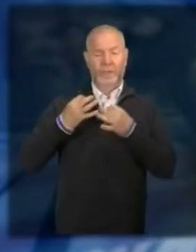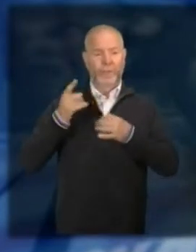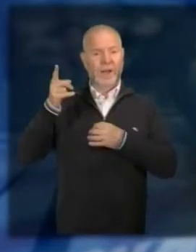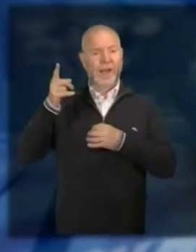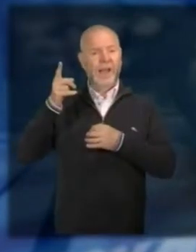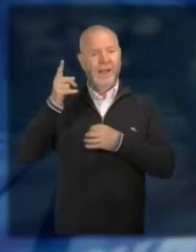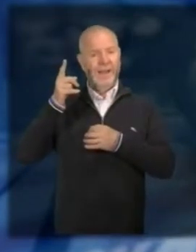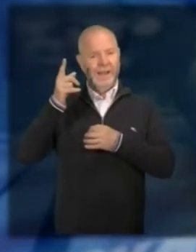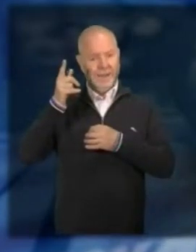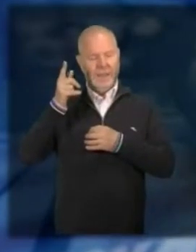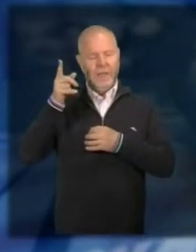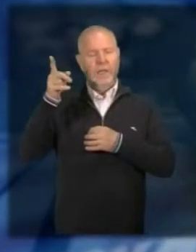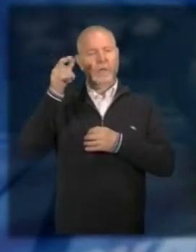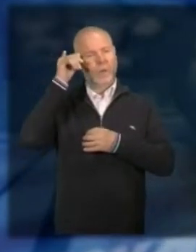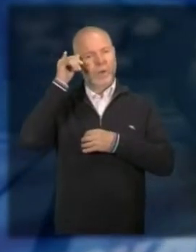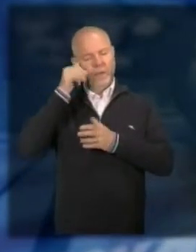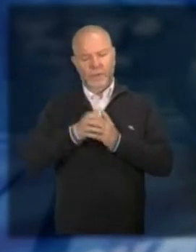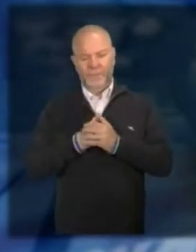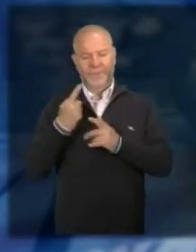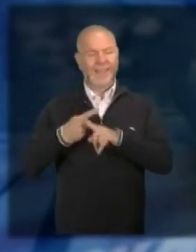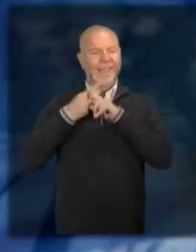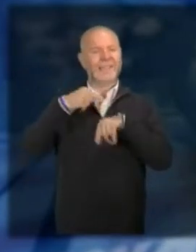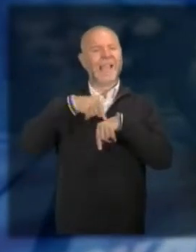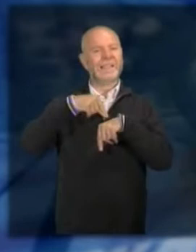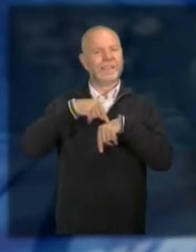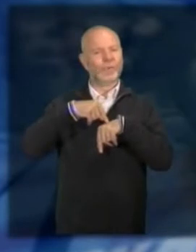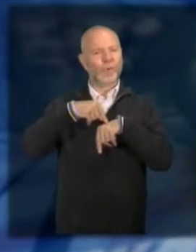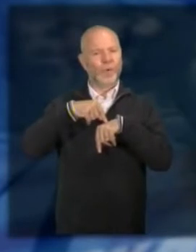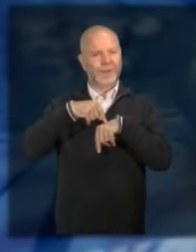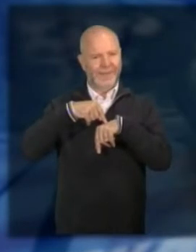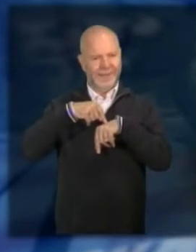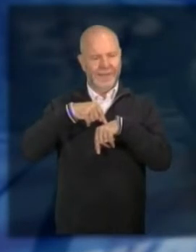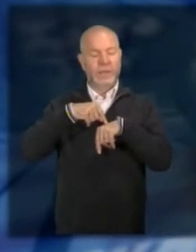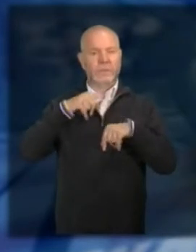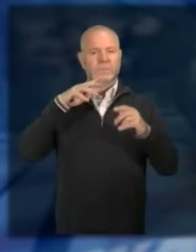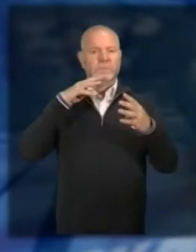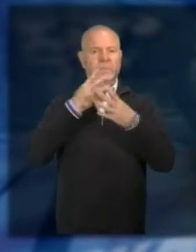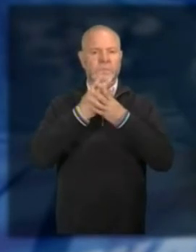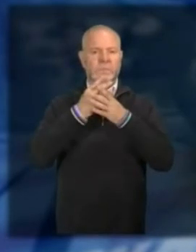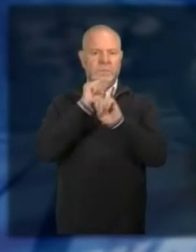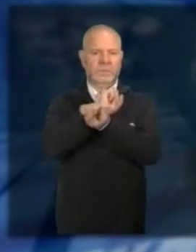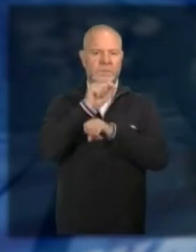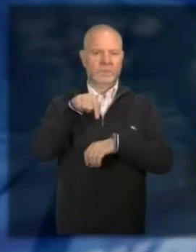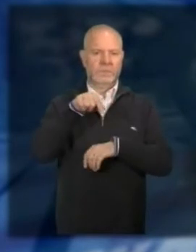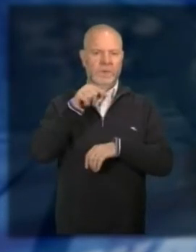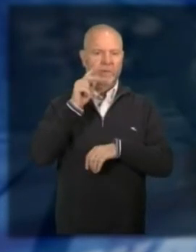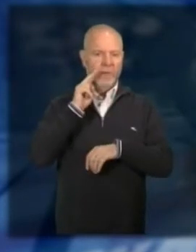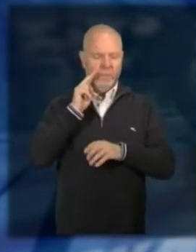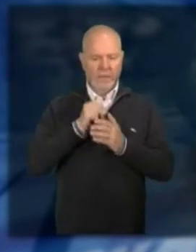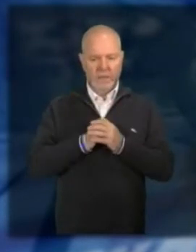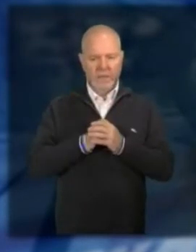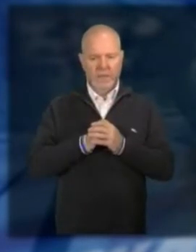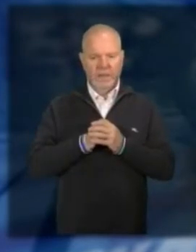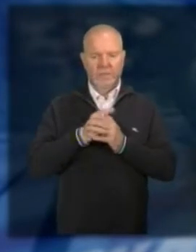ieri a Torino. L'ex assessore regionale, accusato di omicidio stradale, resta così agli arresti domiciliari. Una scelta evidentemente nata